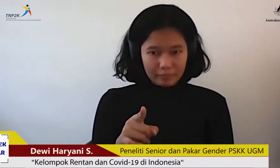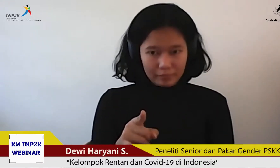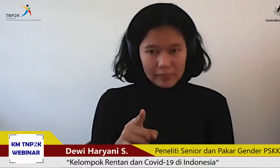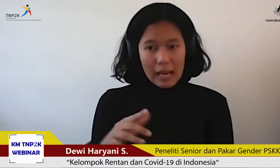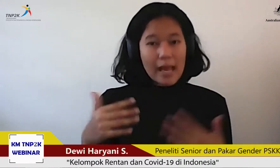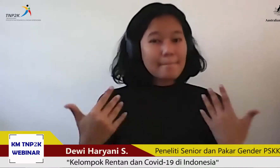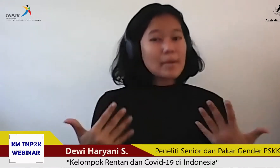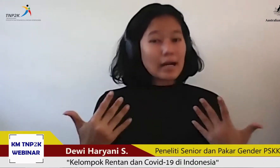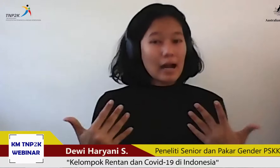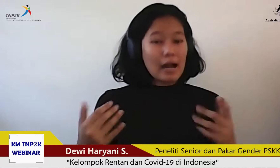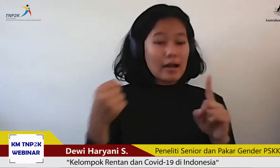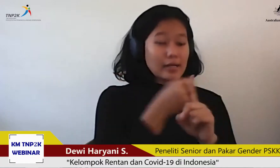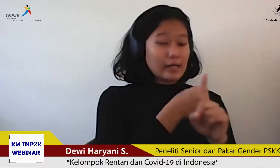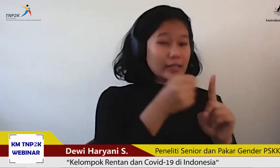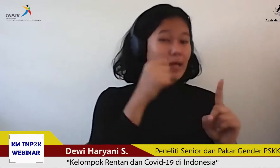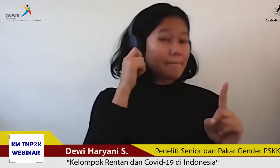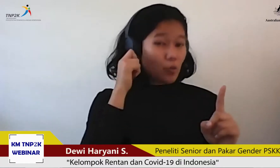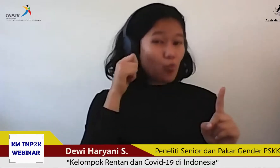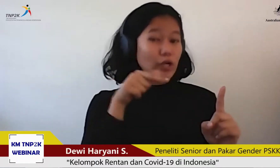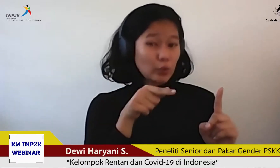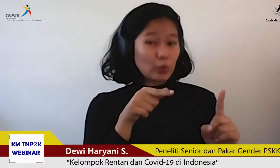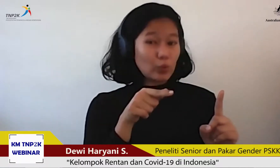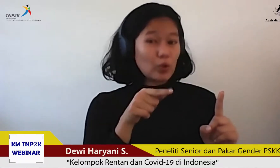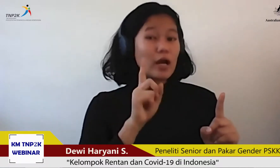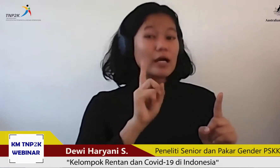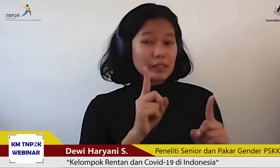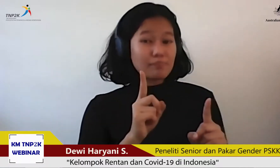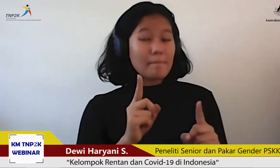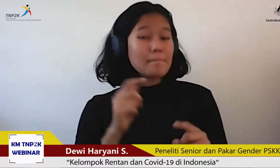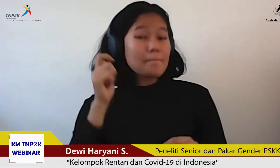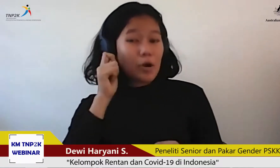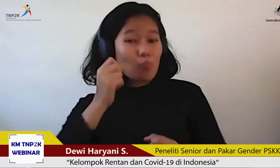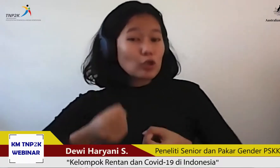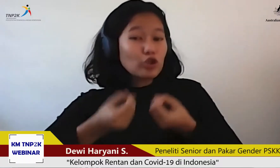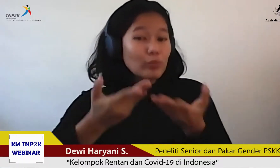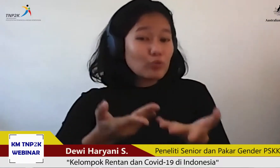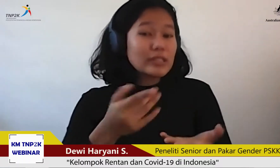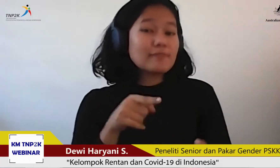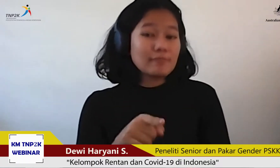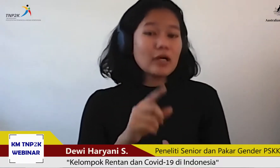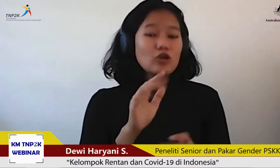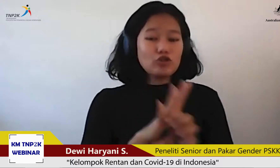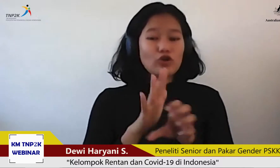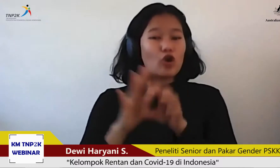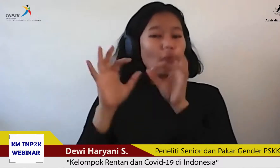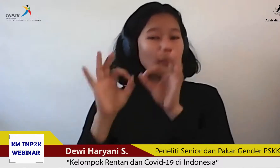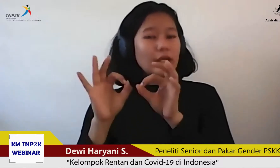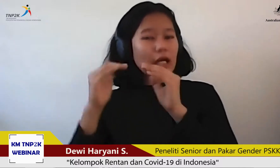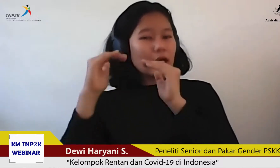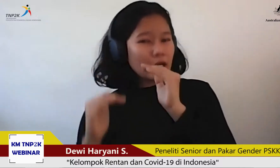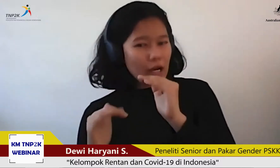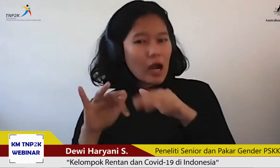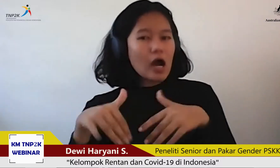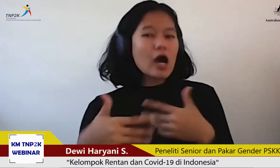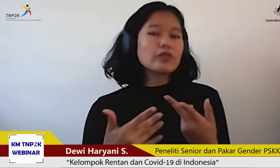apakah kekerasan terhadap perempuan itu bisa karena kontribusi perempuan itu sendiri, misalnya karena tingkat pendidikan rendah atau